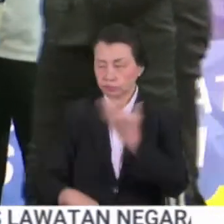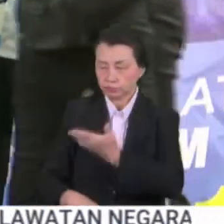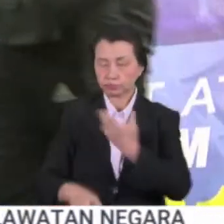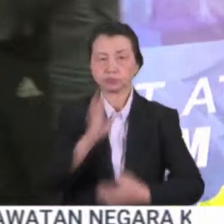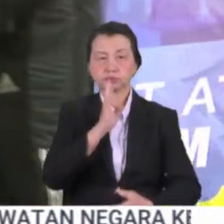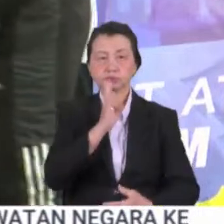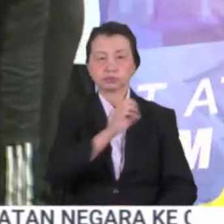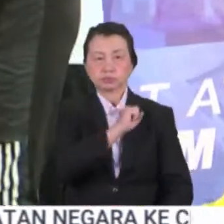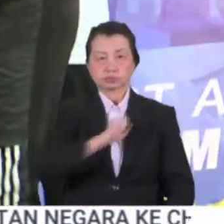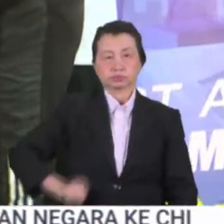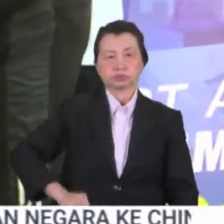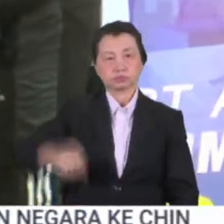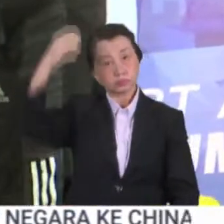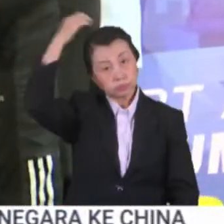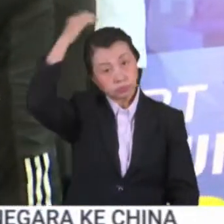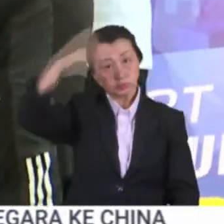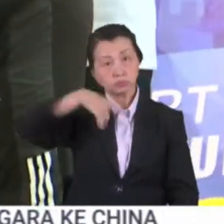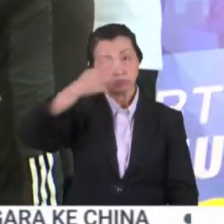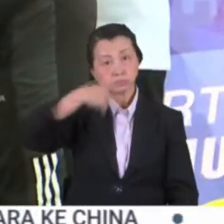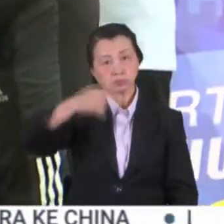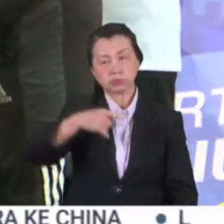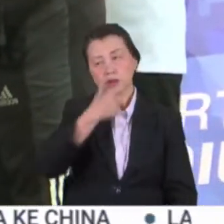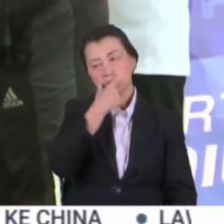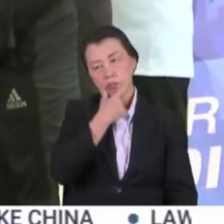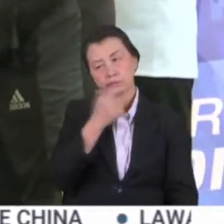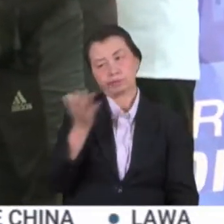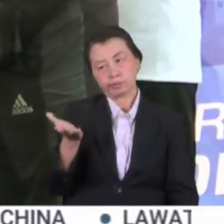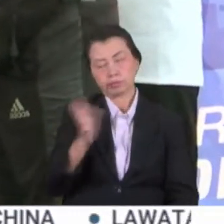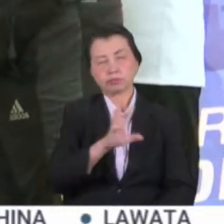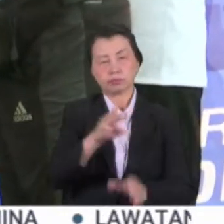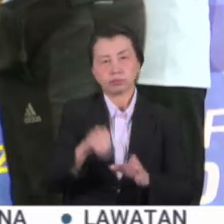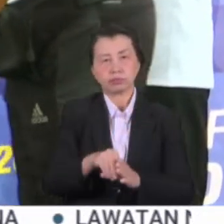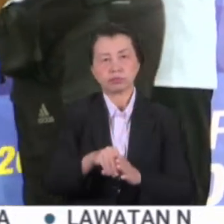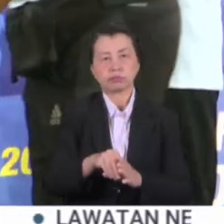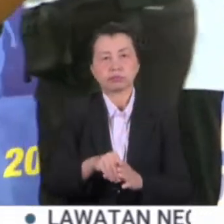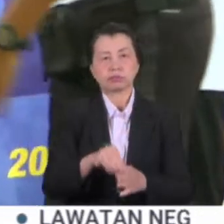titah Sultan Selangor yang menzahirkan duka cita membabitkan isu